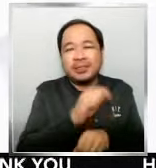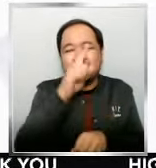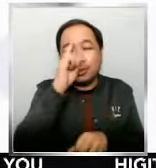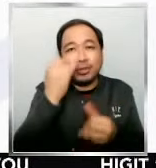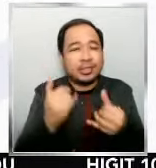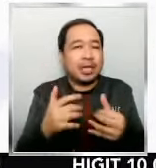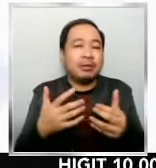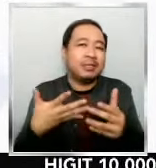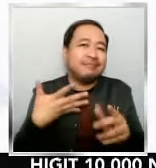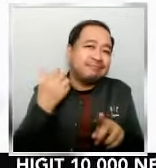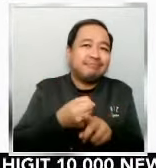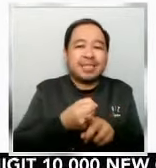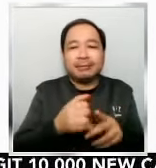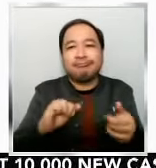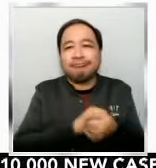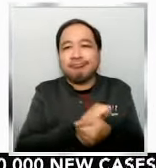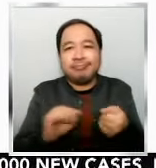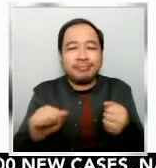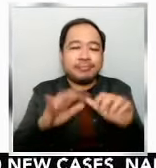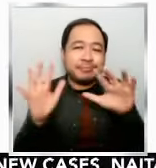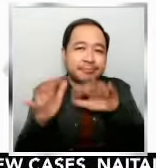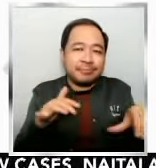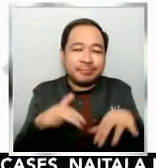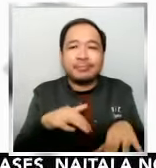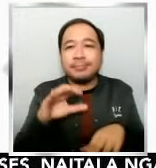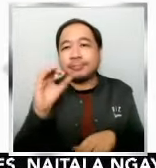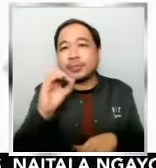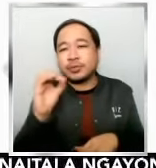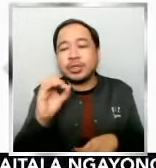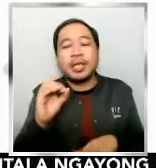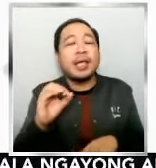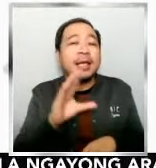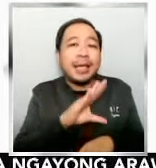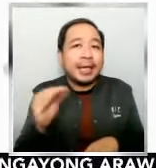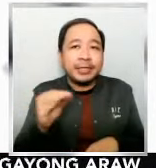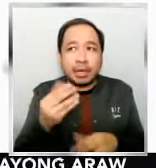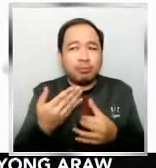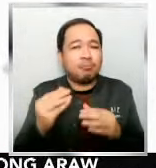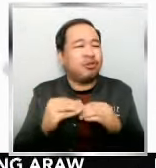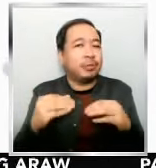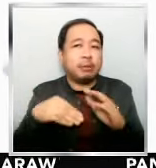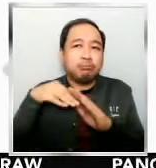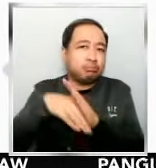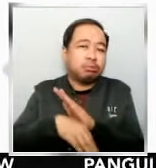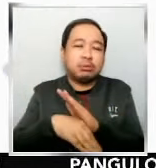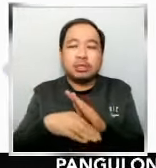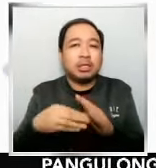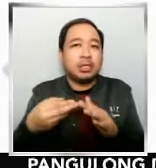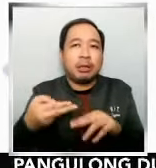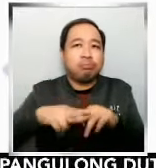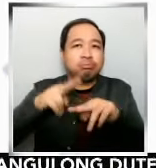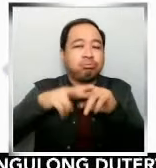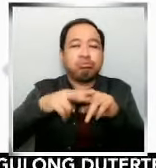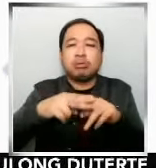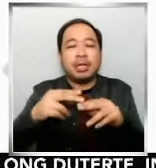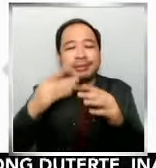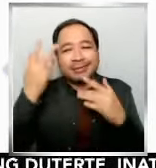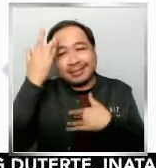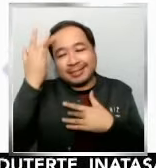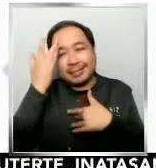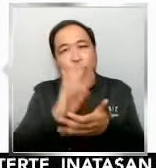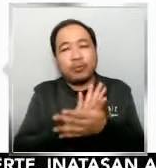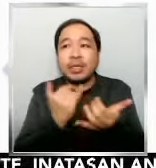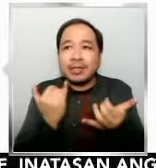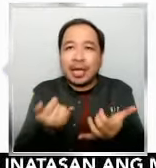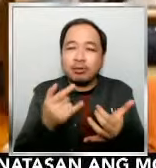Bagyong Odette at lumalala ang COVID cases. Tulong at solusyon sa mga problema raw ang kailangan ng ating mga kababayan at hindi